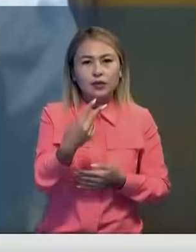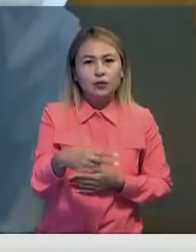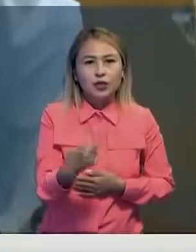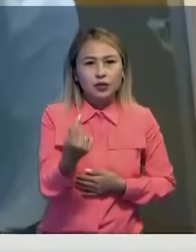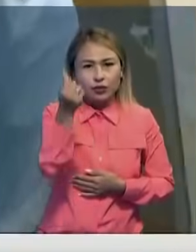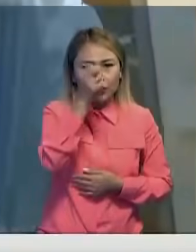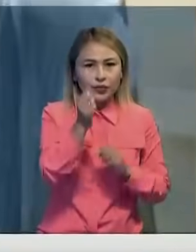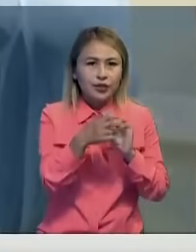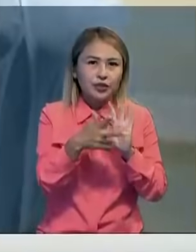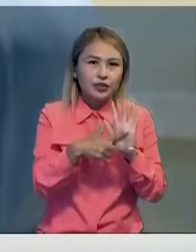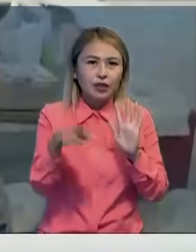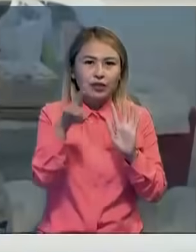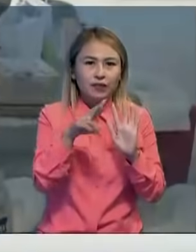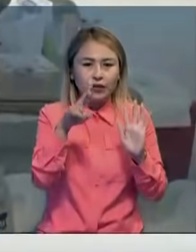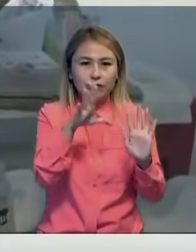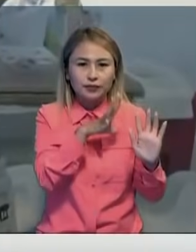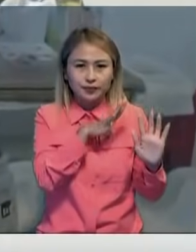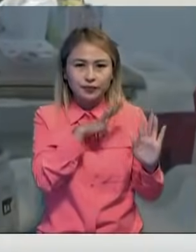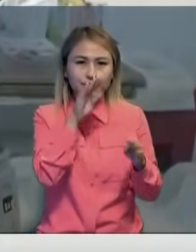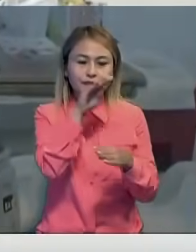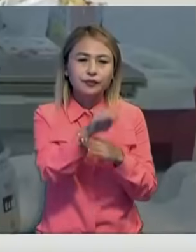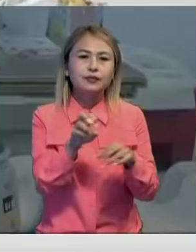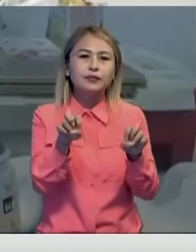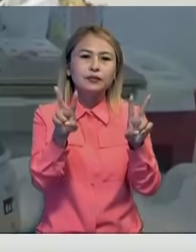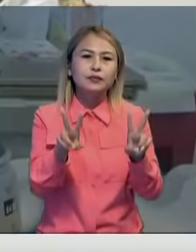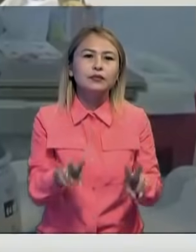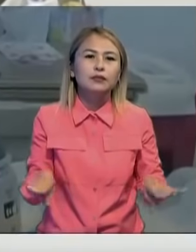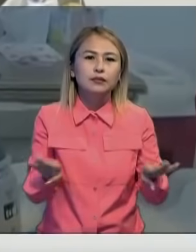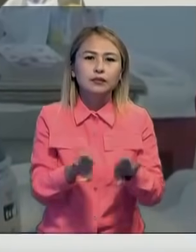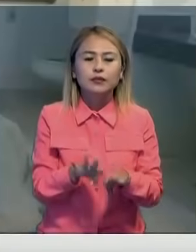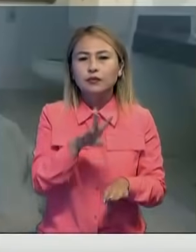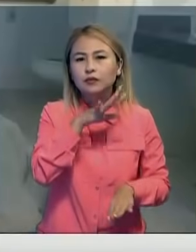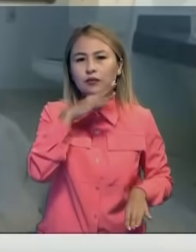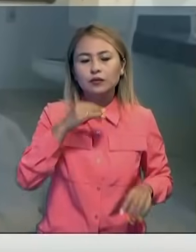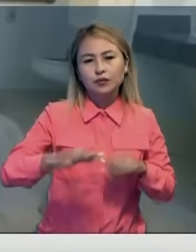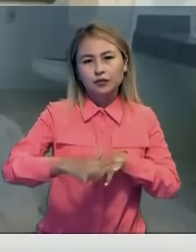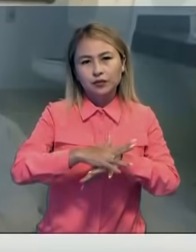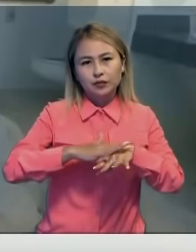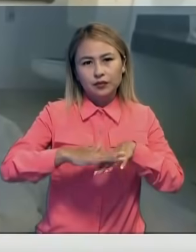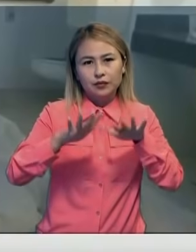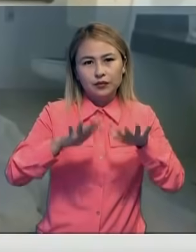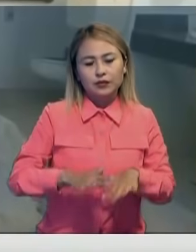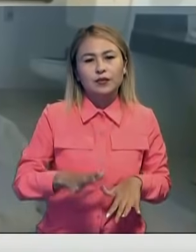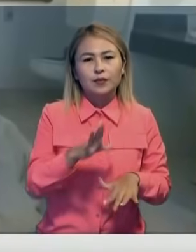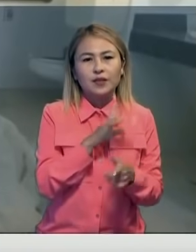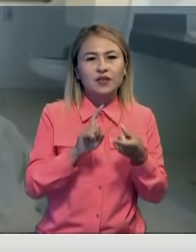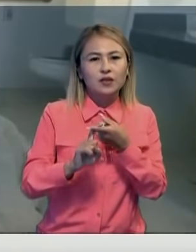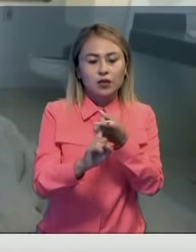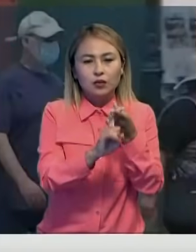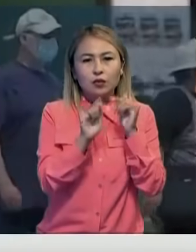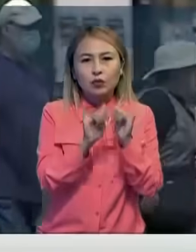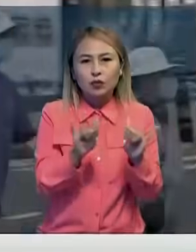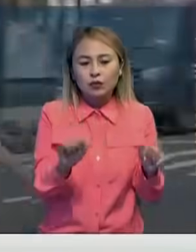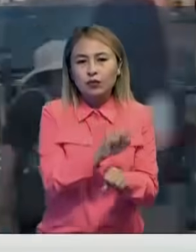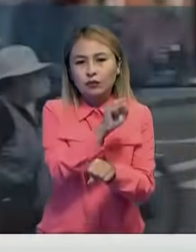2022 жылдың 18 қаңтарына дейін ұзартылды. Осылайша мамандар адамдар көп шоғырланатын жерде вирустың